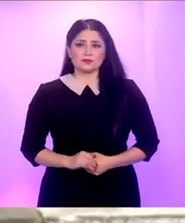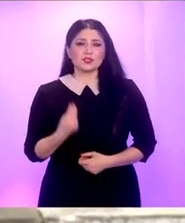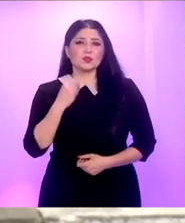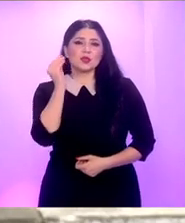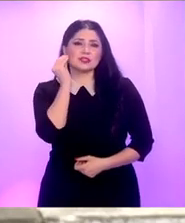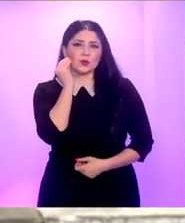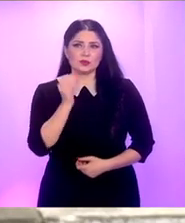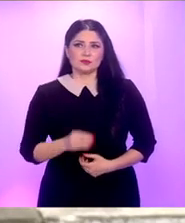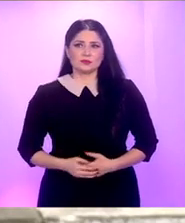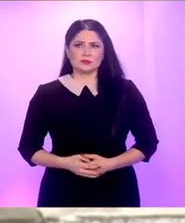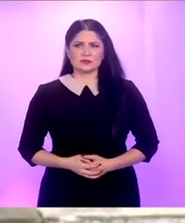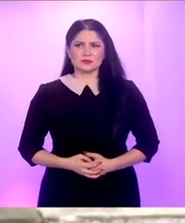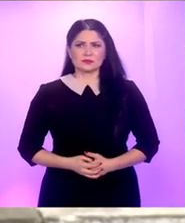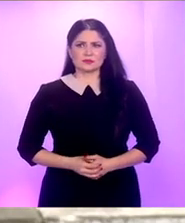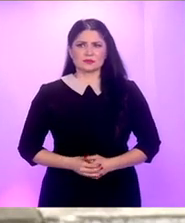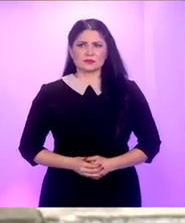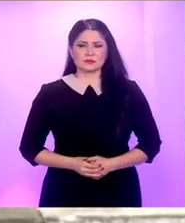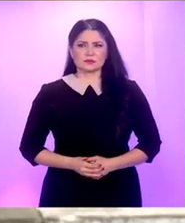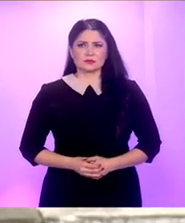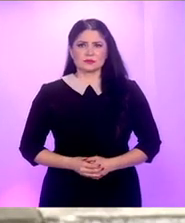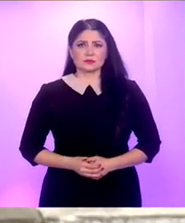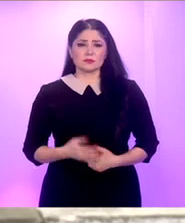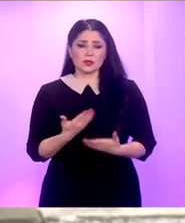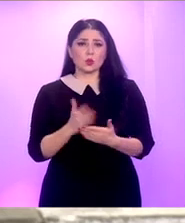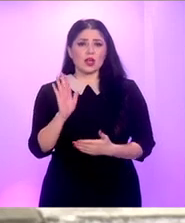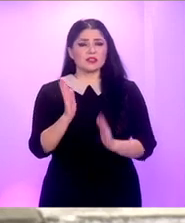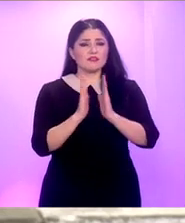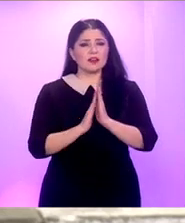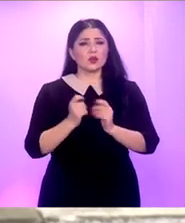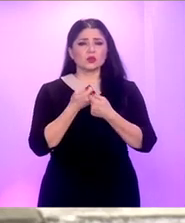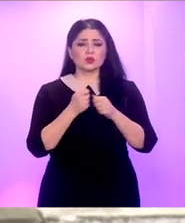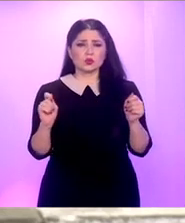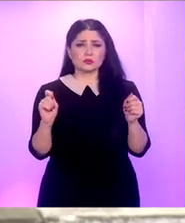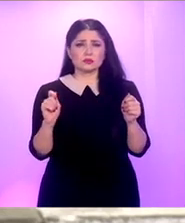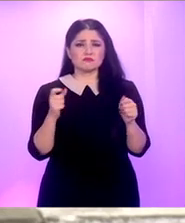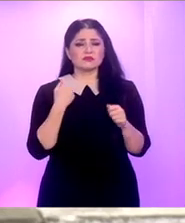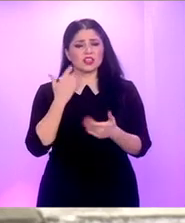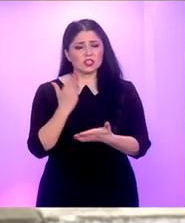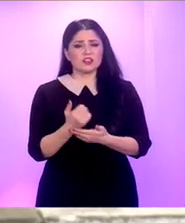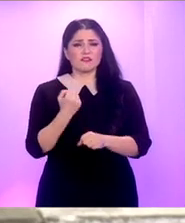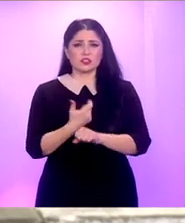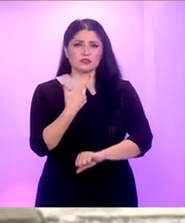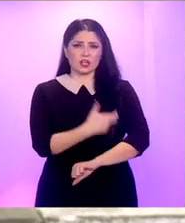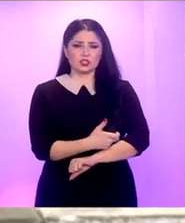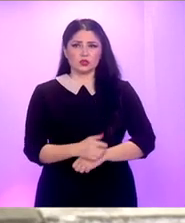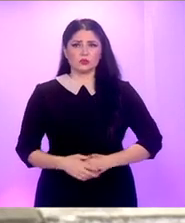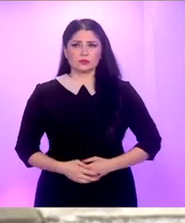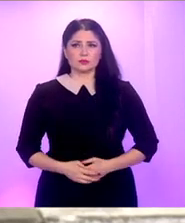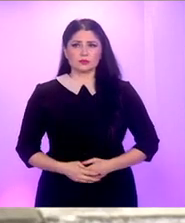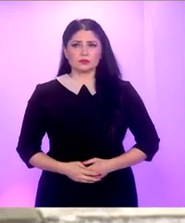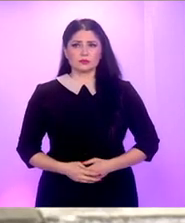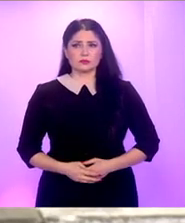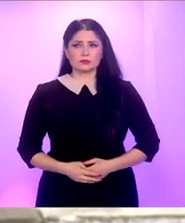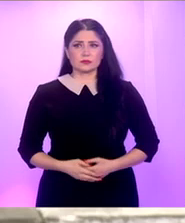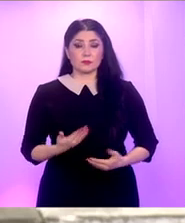sărut. De aceea vă rog pe toți să decideți să vă vaccinați, pentru